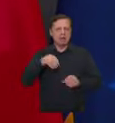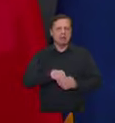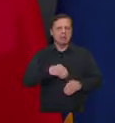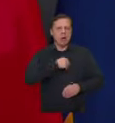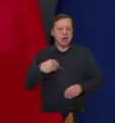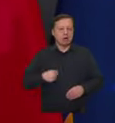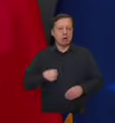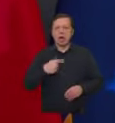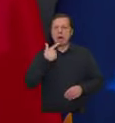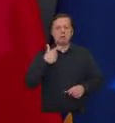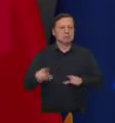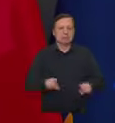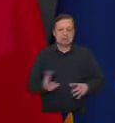oznacza?